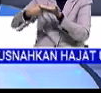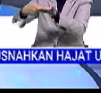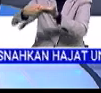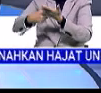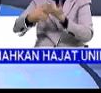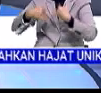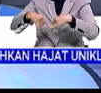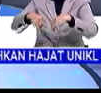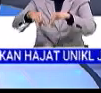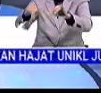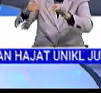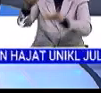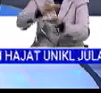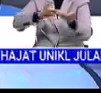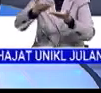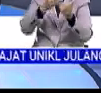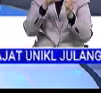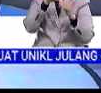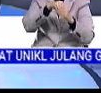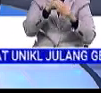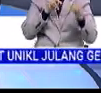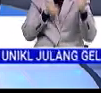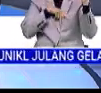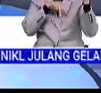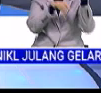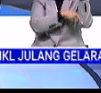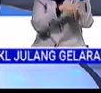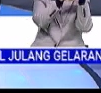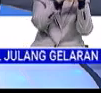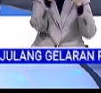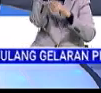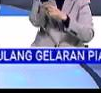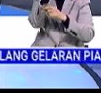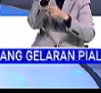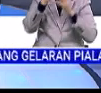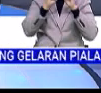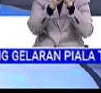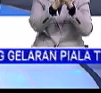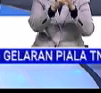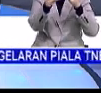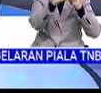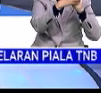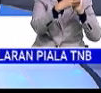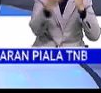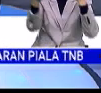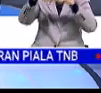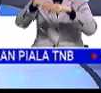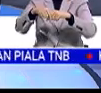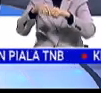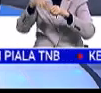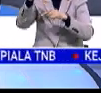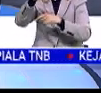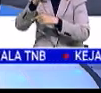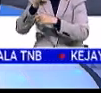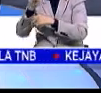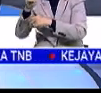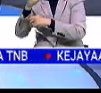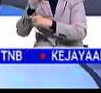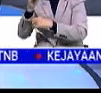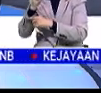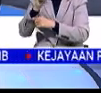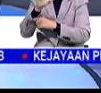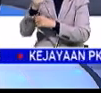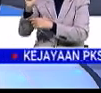sentiasa diadakan dalam Kabinet melibatkan wakil-wakil parti seperti PAS, UMNO, Bersatu, MIC dan